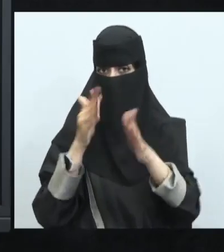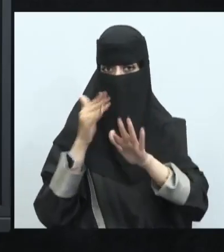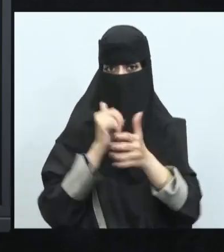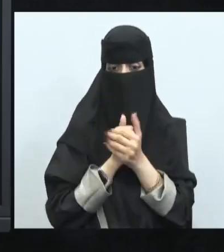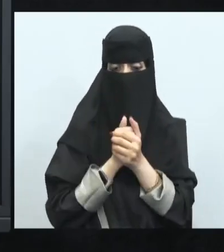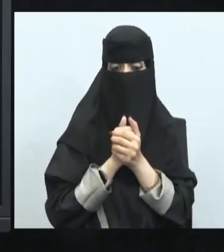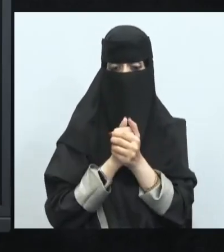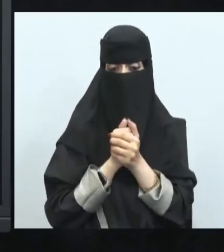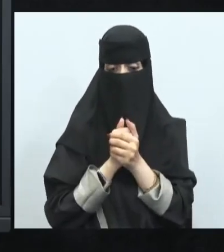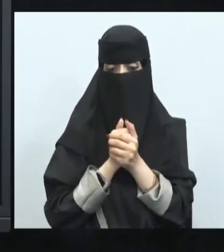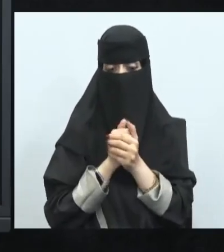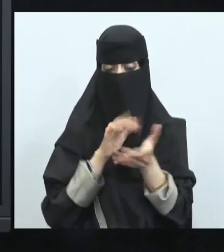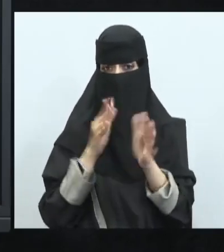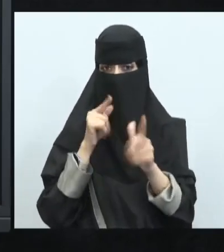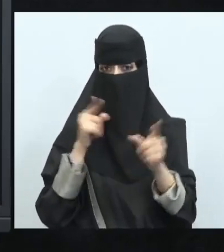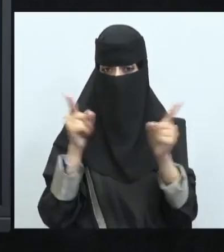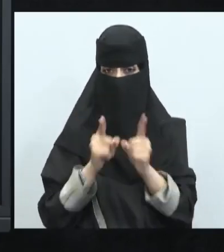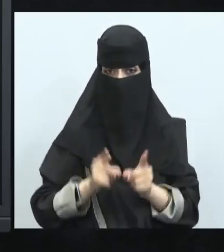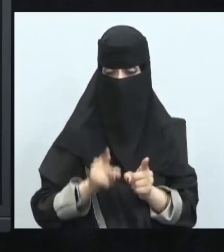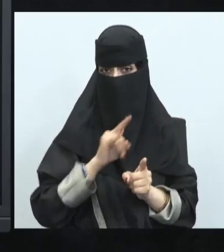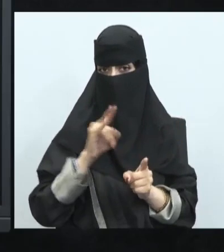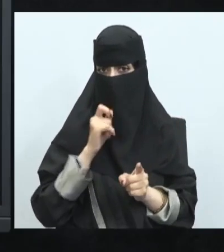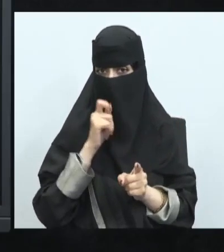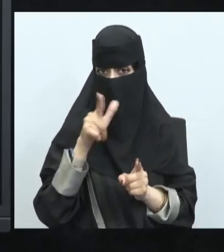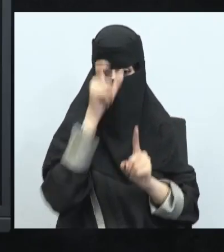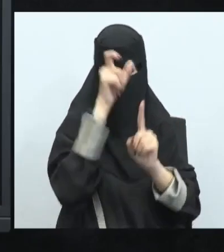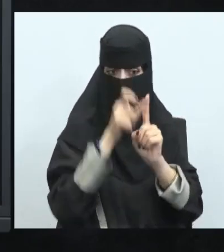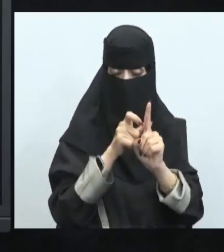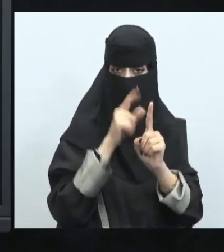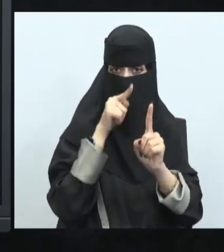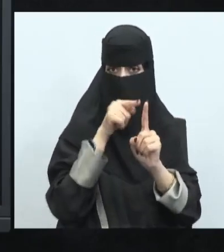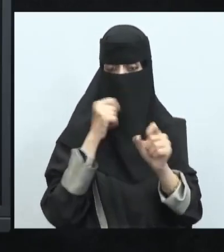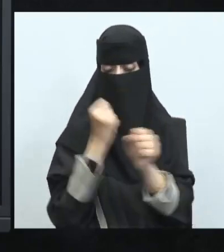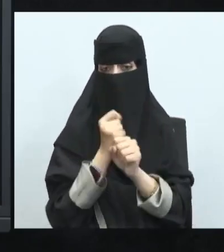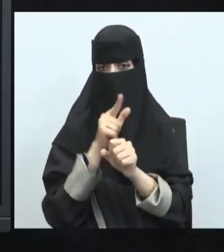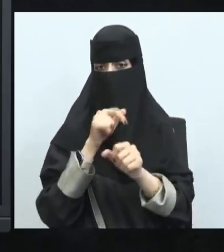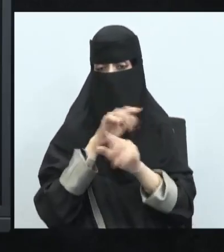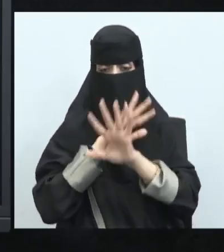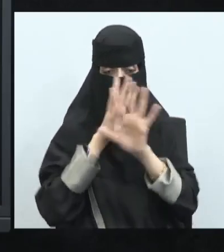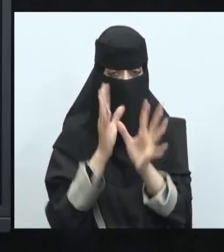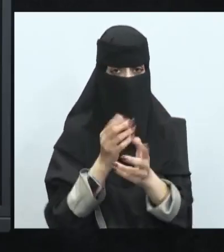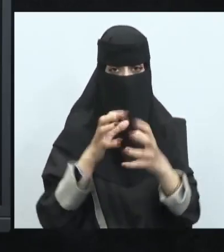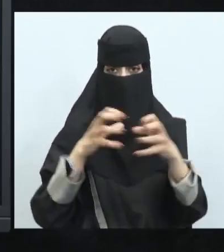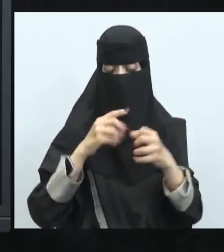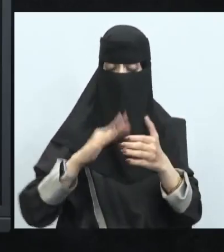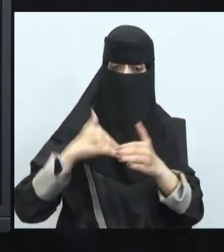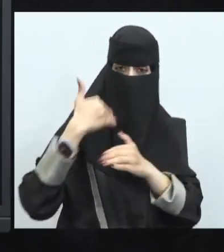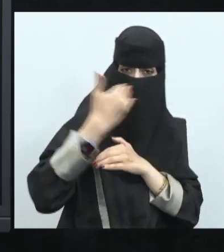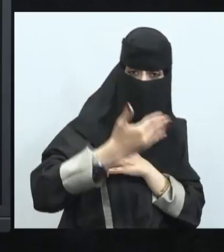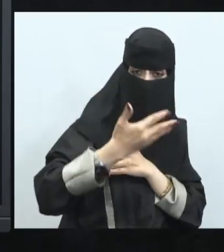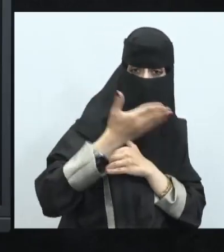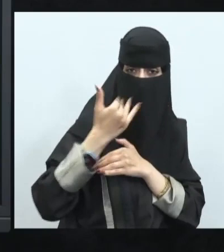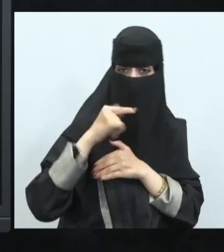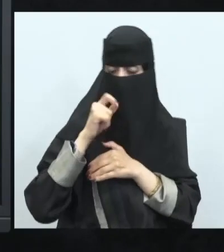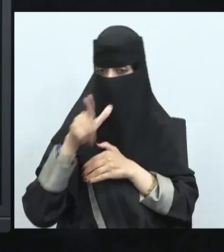هنالك في حدود لا يعني اننا حينما نخبر موظف في كل التفاصيل هنالك حينما نستبق الاحداث او نخبر موظفين